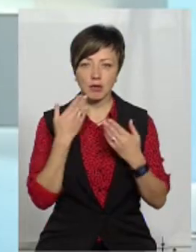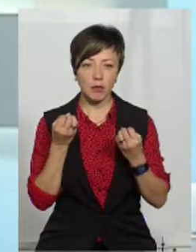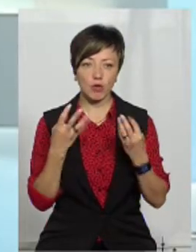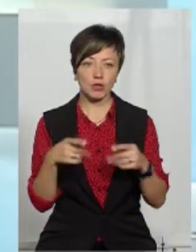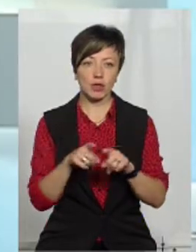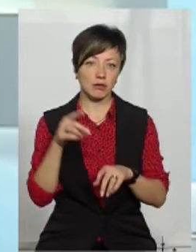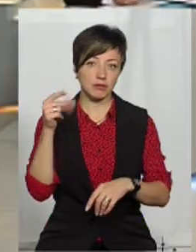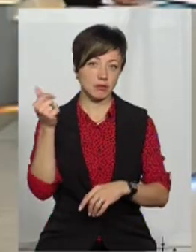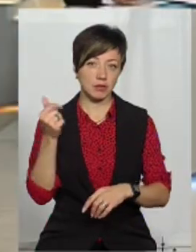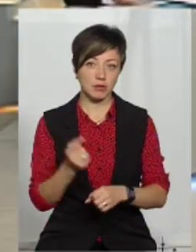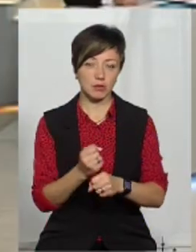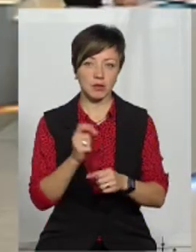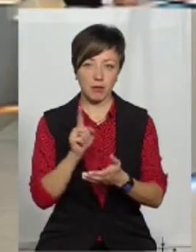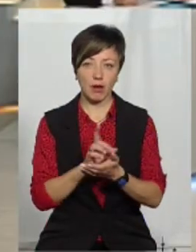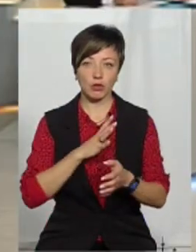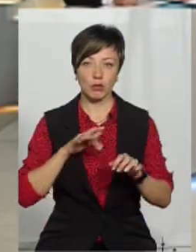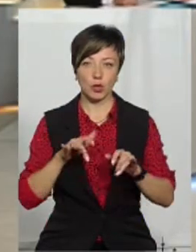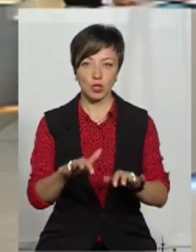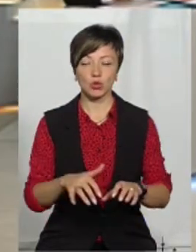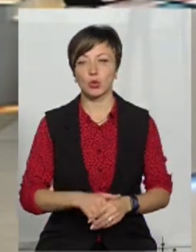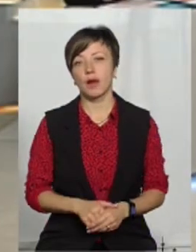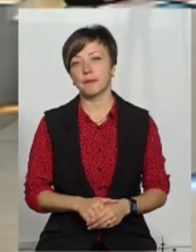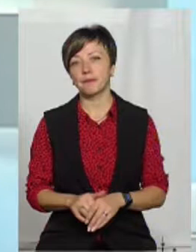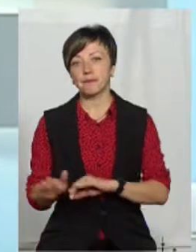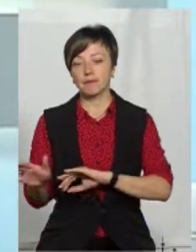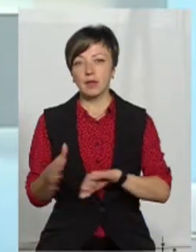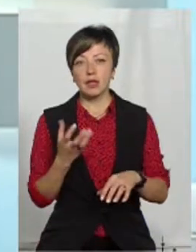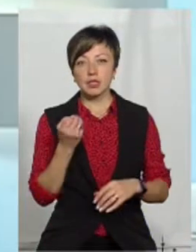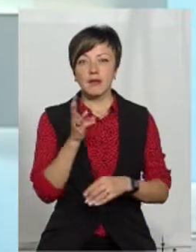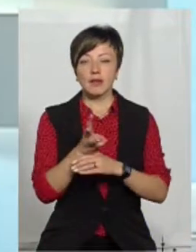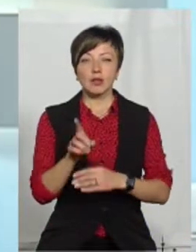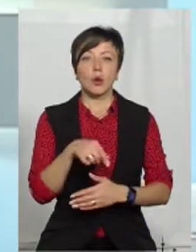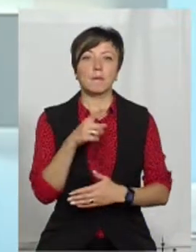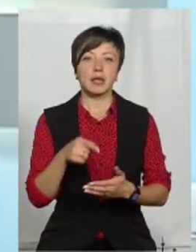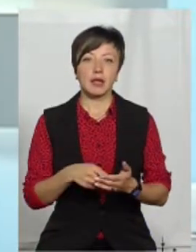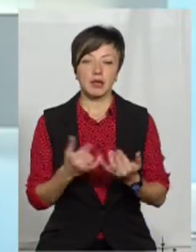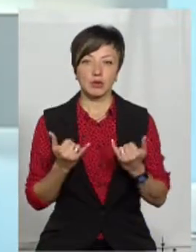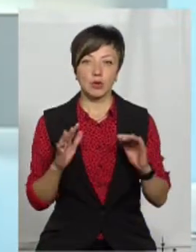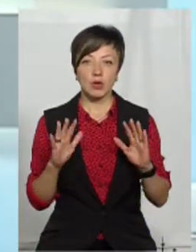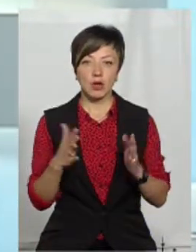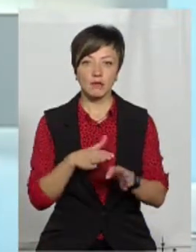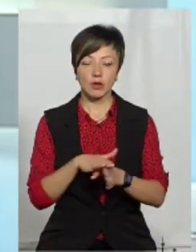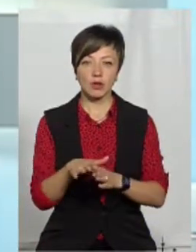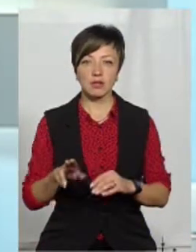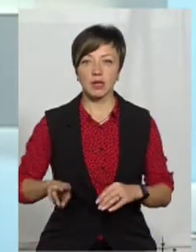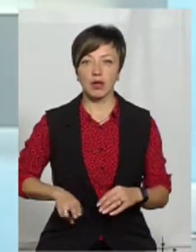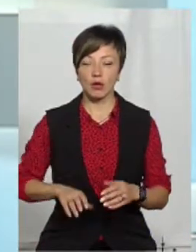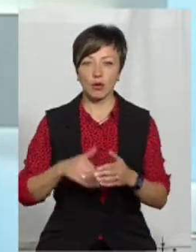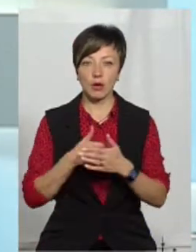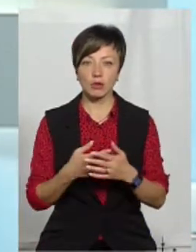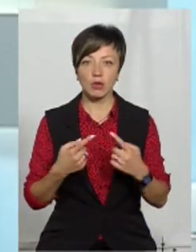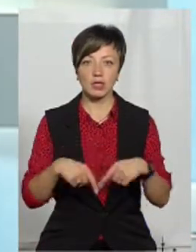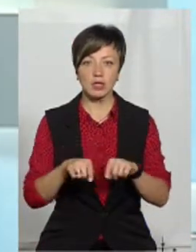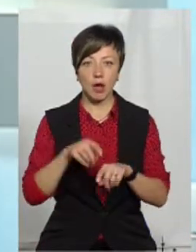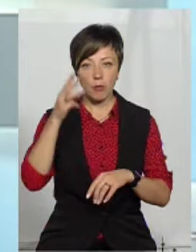просто раз і повернути якийсь об'єкт. Має пройти процедуру. І маємо ще одне відеопитання цього разу від виконавчої директорки громадської